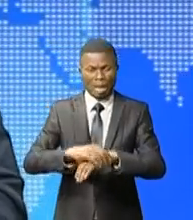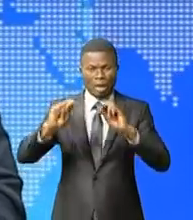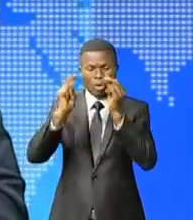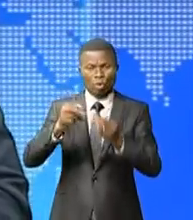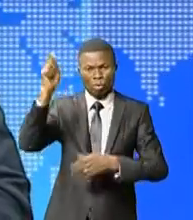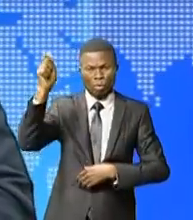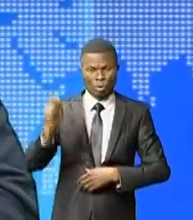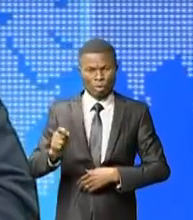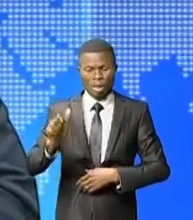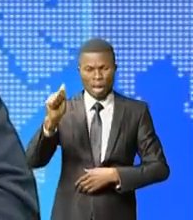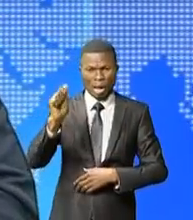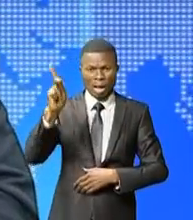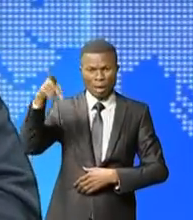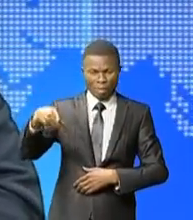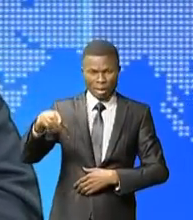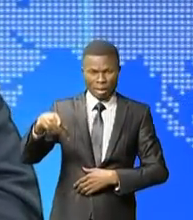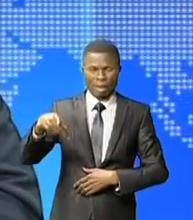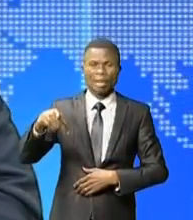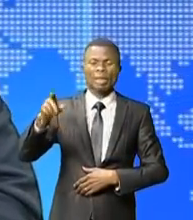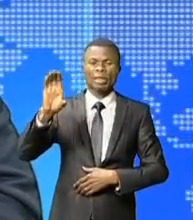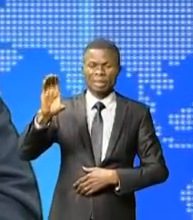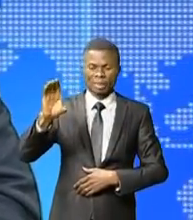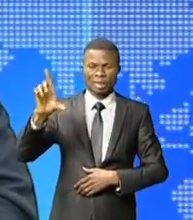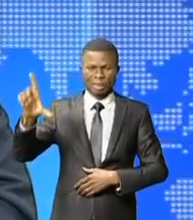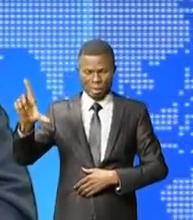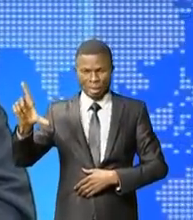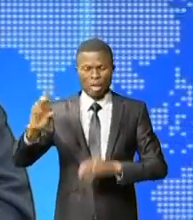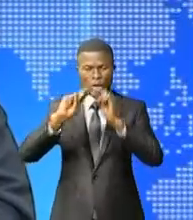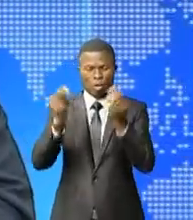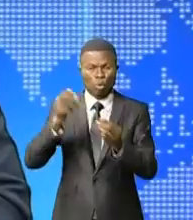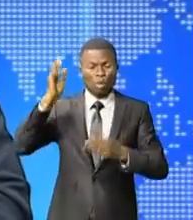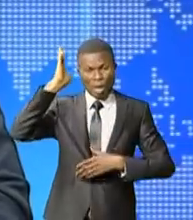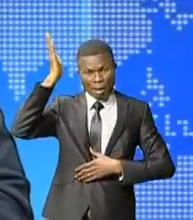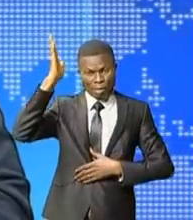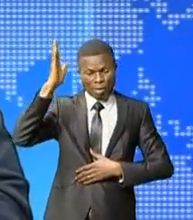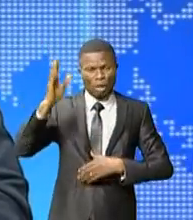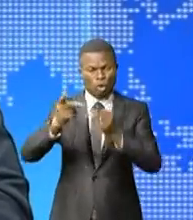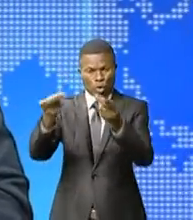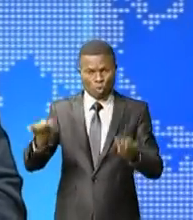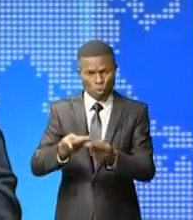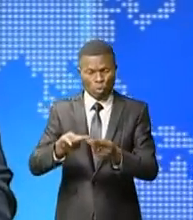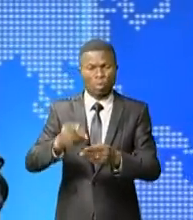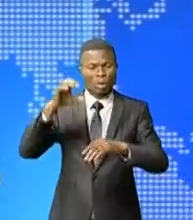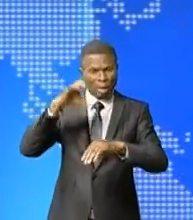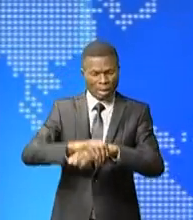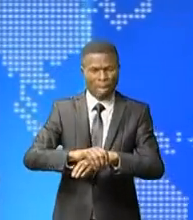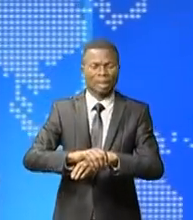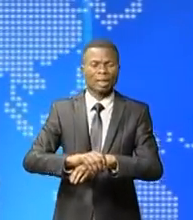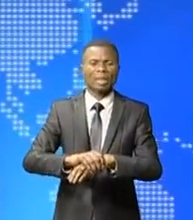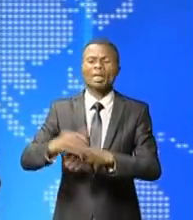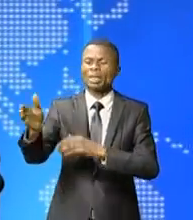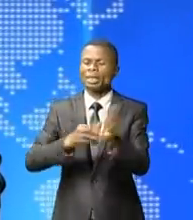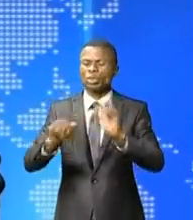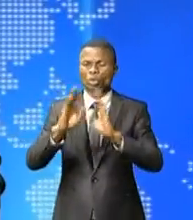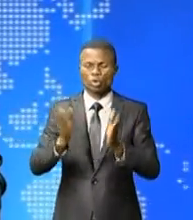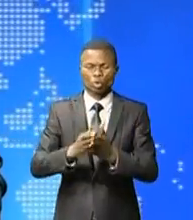armés de l'APCLC, jadis bastion de ce groupe armé. Ce quartier général est passé sous contrôle des FRDC, à en